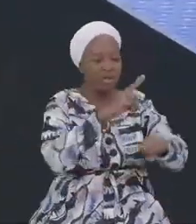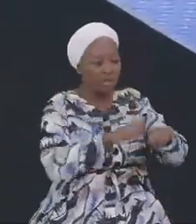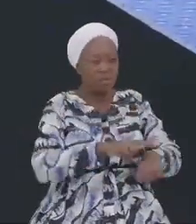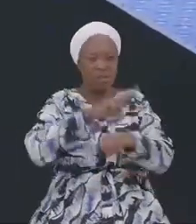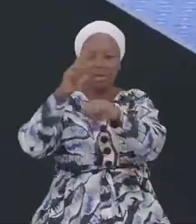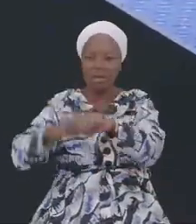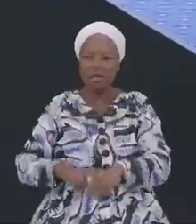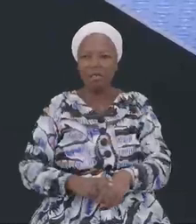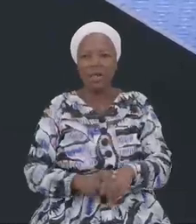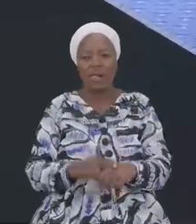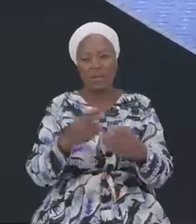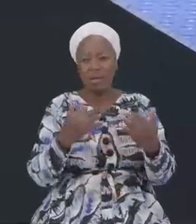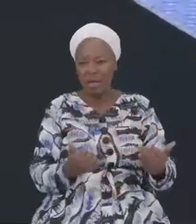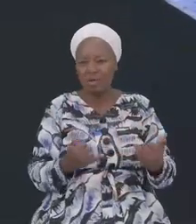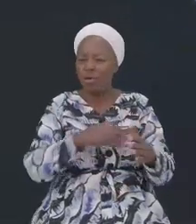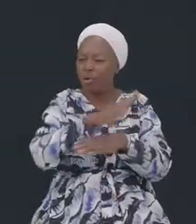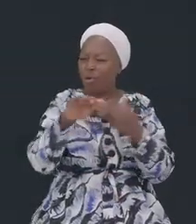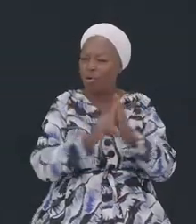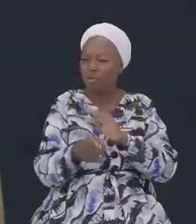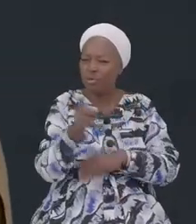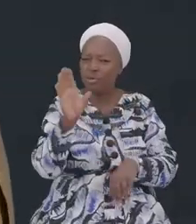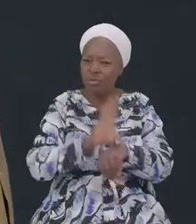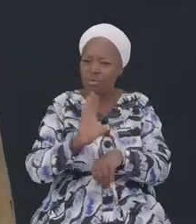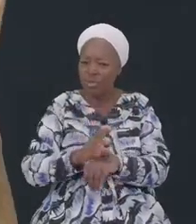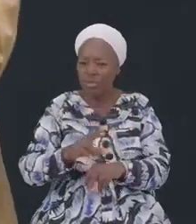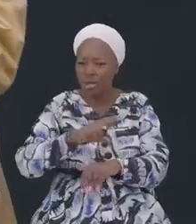nation. Vous voyez toutes ces églises,